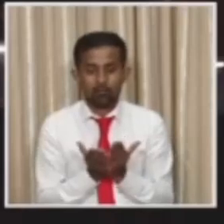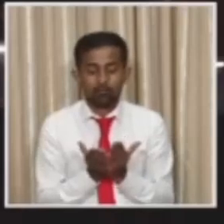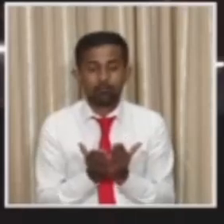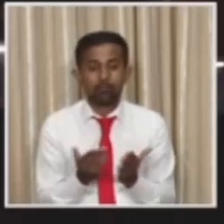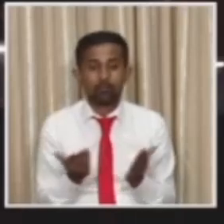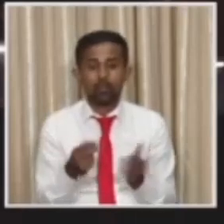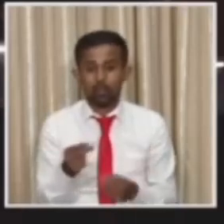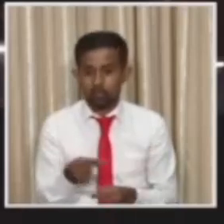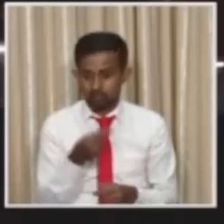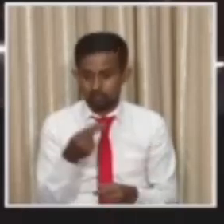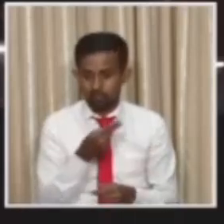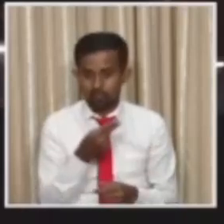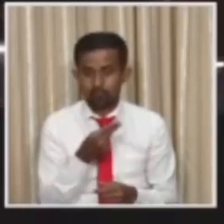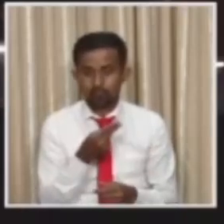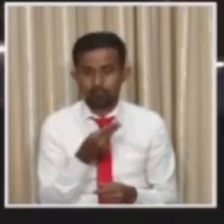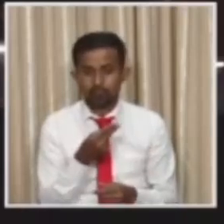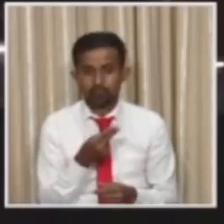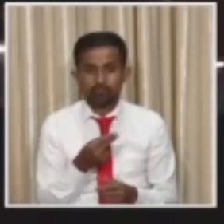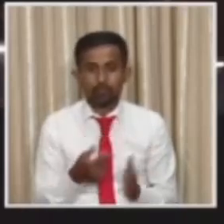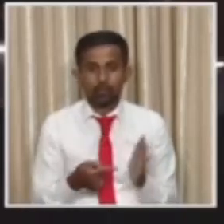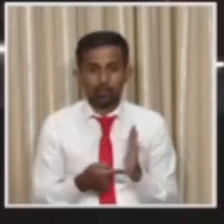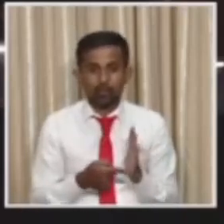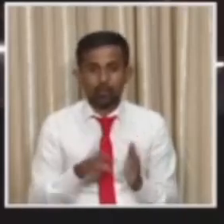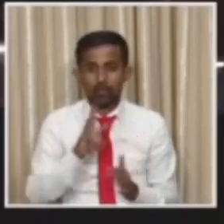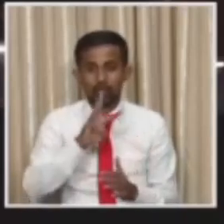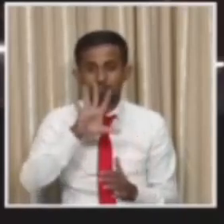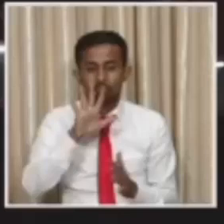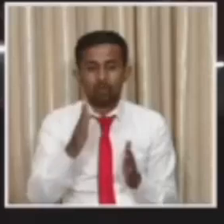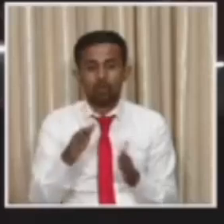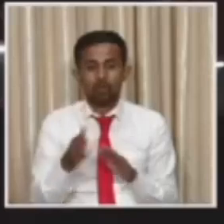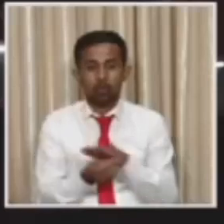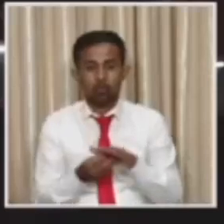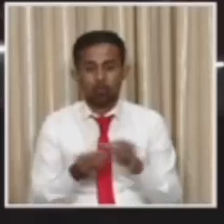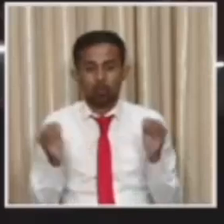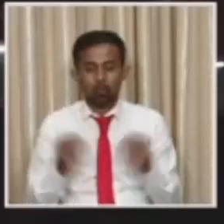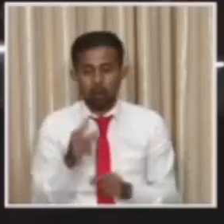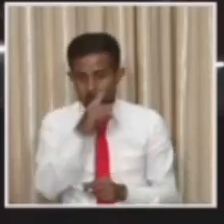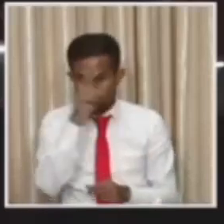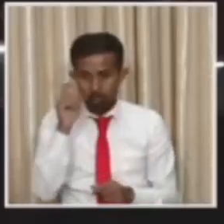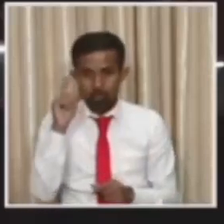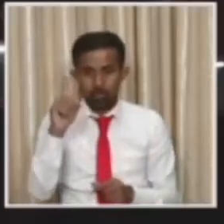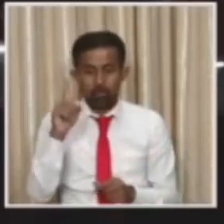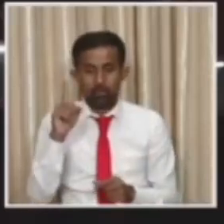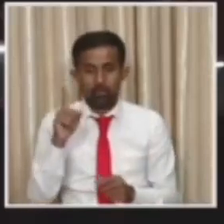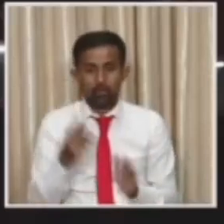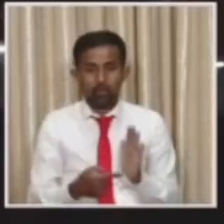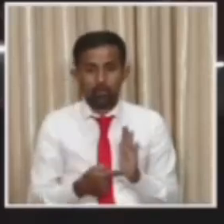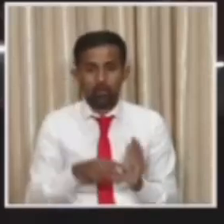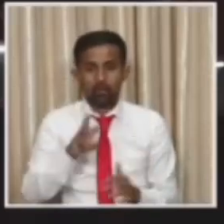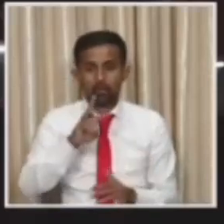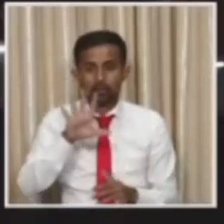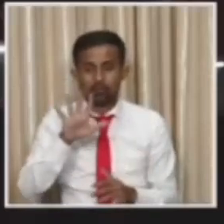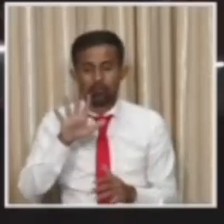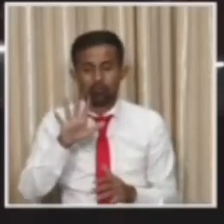කඩදාසි හැඳ ප්‍රයෝජනෙට ගන්න කියලා. ටොන් 35ක ප්‍රමාණයක් පොළොවට යනවා ප්ලාස්ටික් මාසයකට ටොන් 35ක